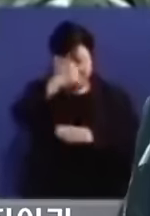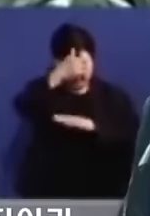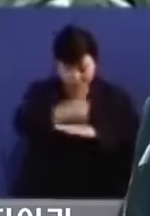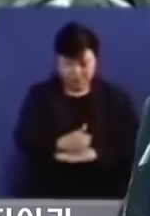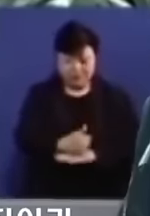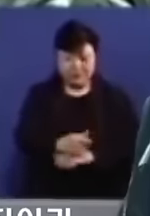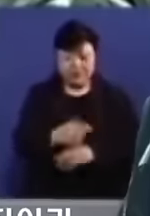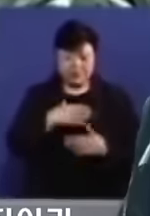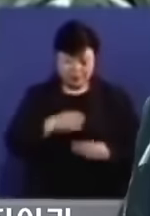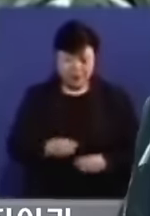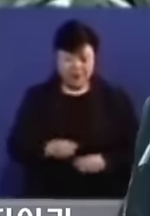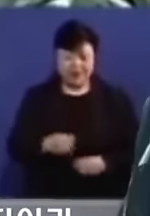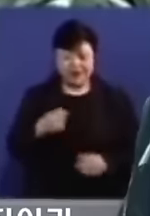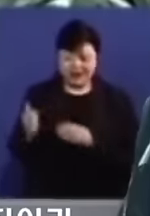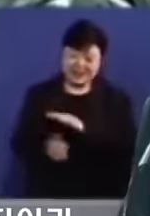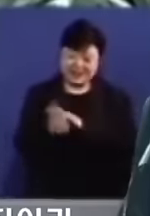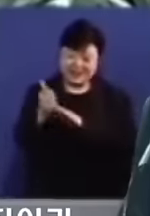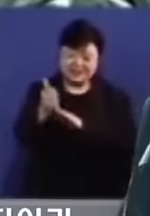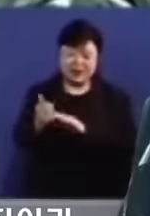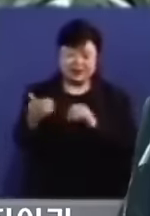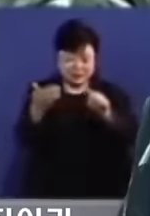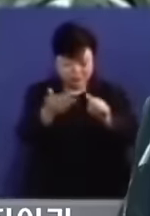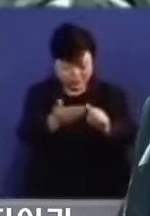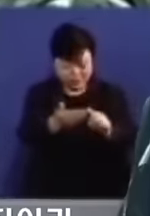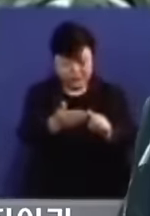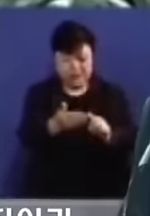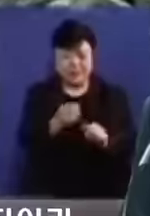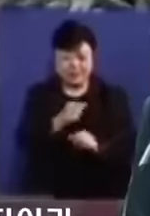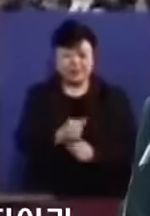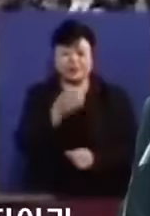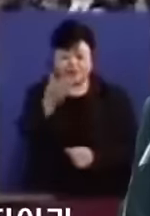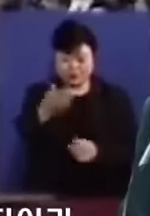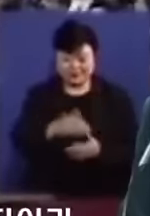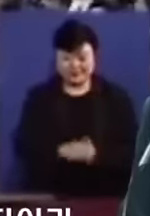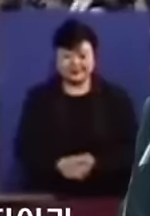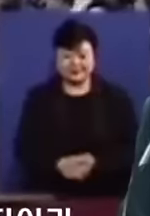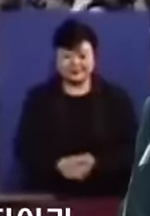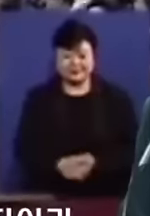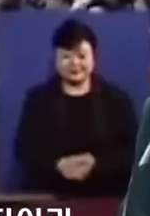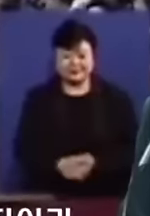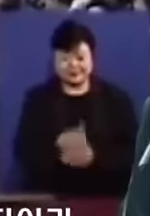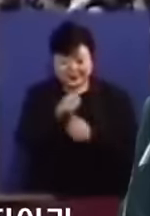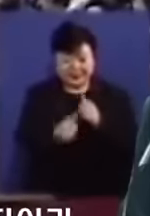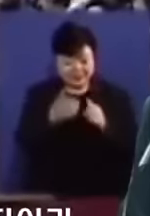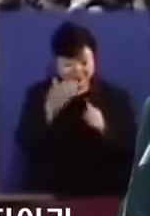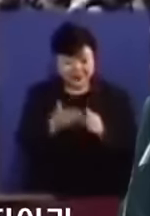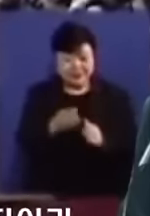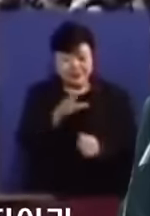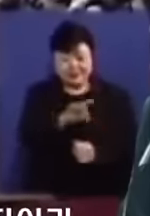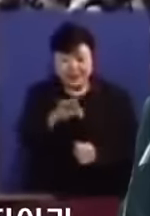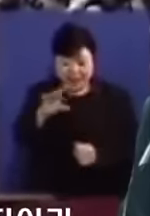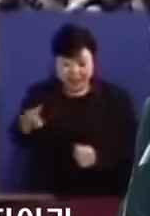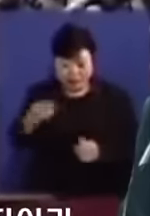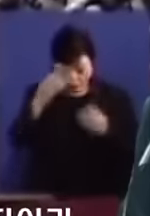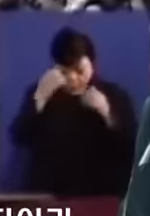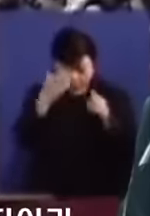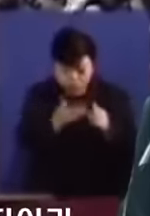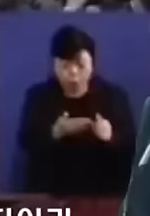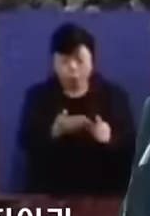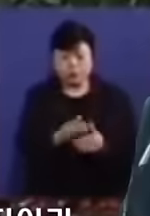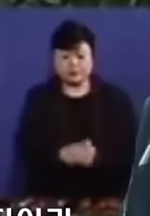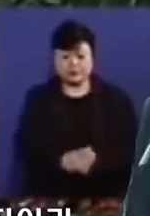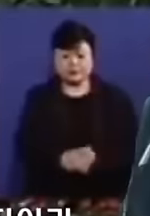결국에는 평안과 희망이 되게 만들어주시는 것입니다. 하나님께서는 때로는 우리에게 고난을